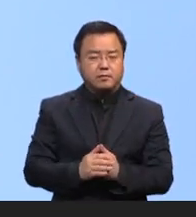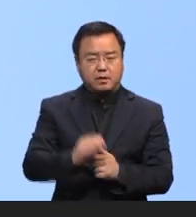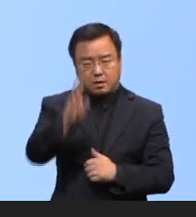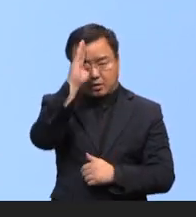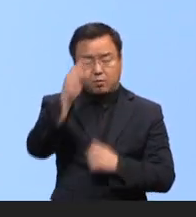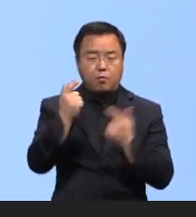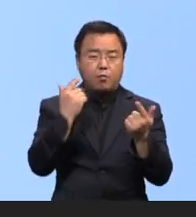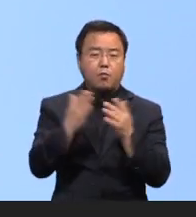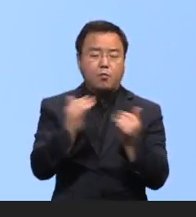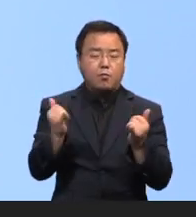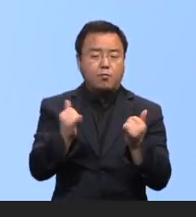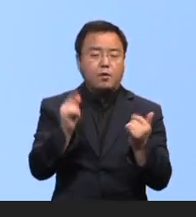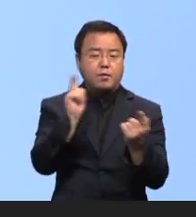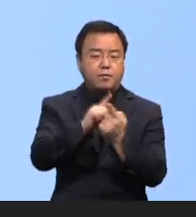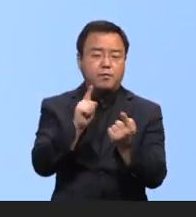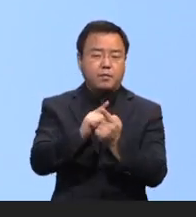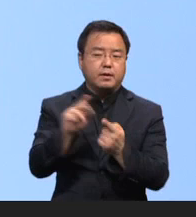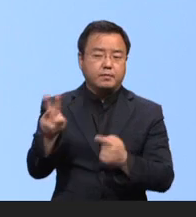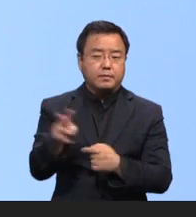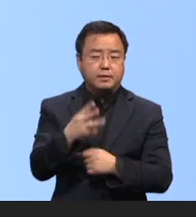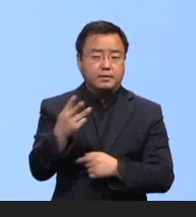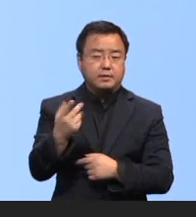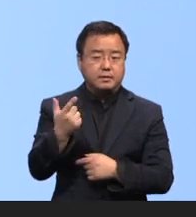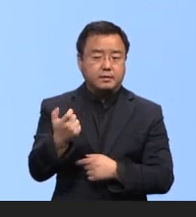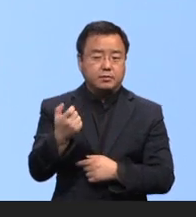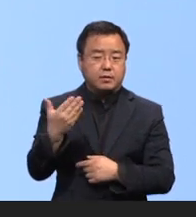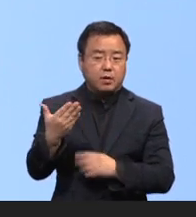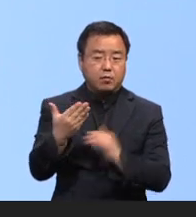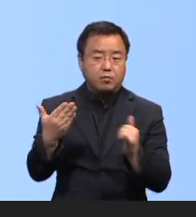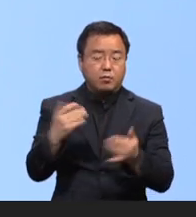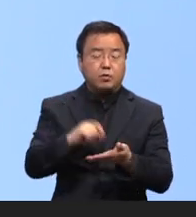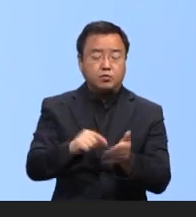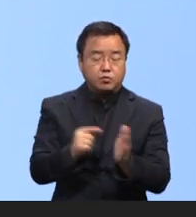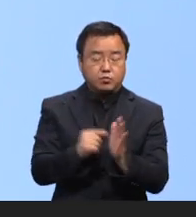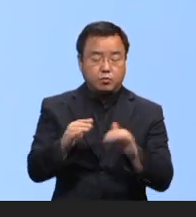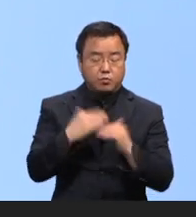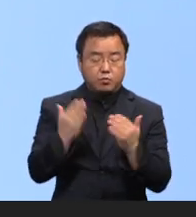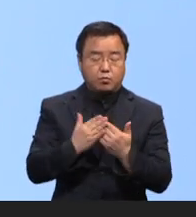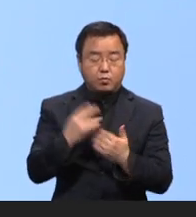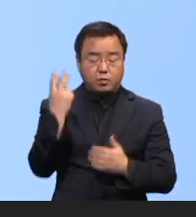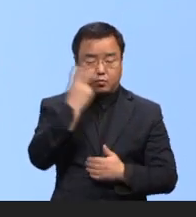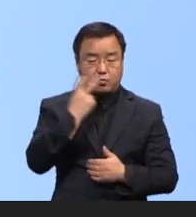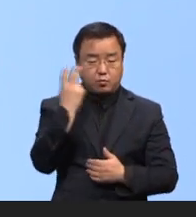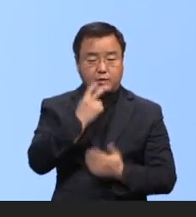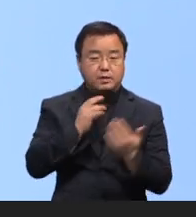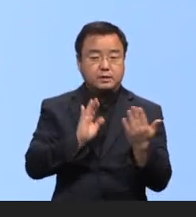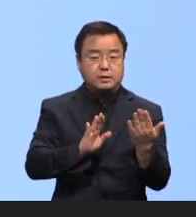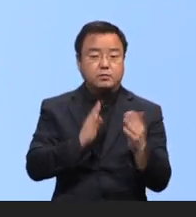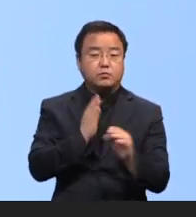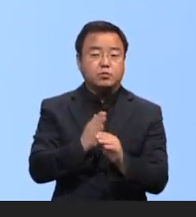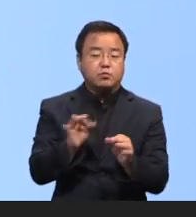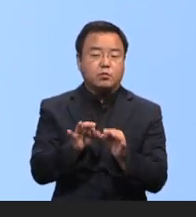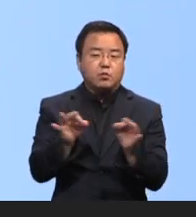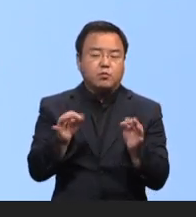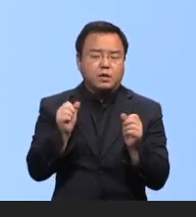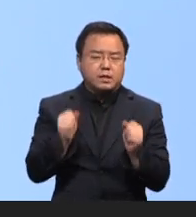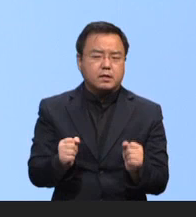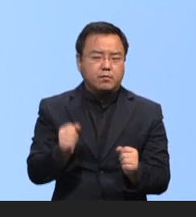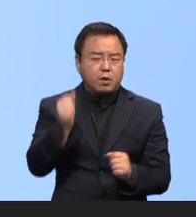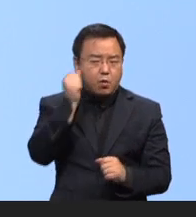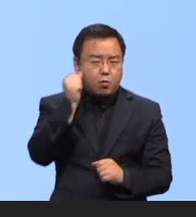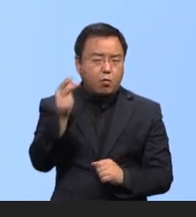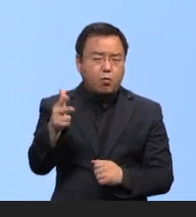접촉한 있는 300 이어서 나온 명입니다 모두 질병관리본부에 관리를 받고 있는 상황이구요 장기간 체류를 했던 호텔